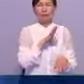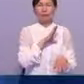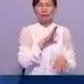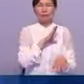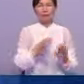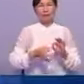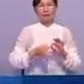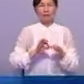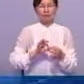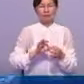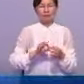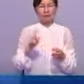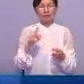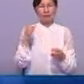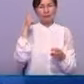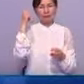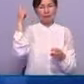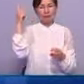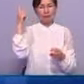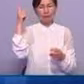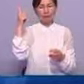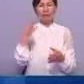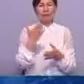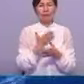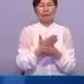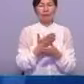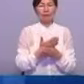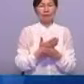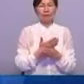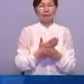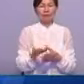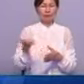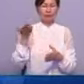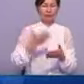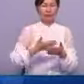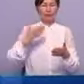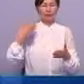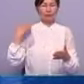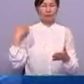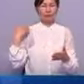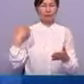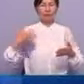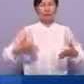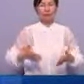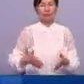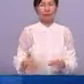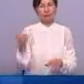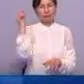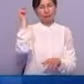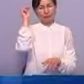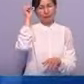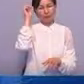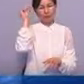әлгі Алланың арқасы осы үшеуді ортаға келтіріп, енді қазір сол кезде дүниеге келгендер есіме түсіп тұр, мен көз жасыма алғым келіп тұр.